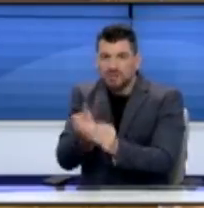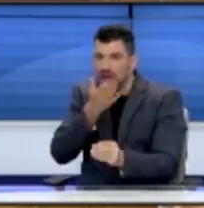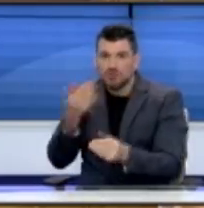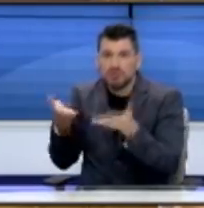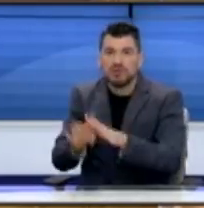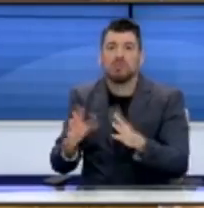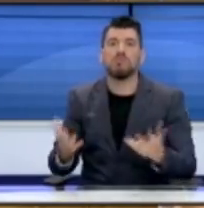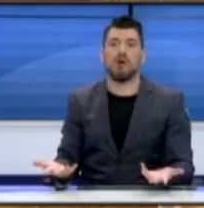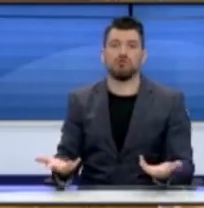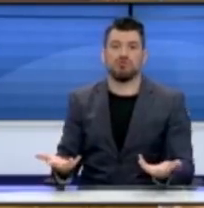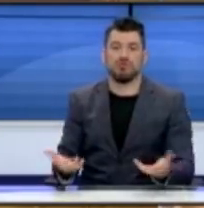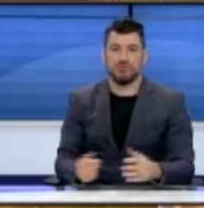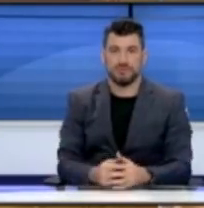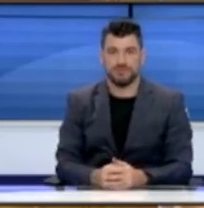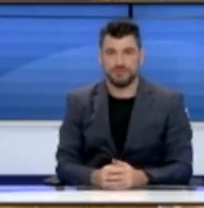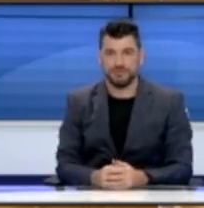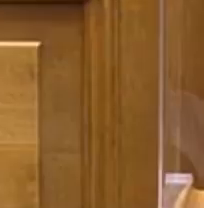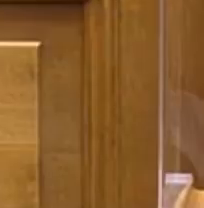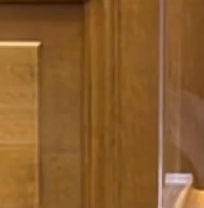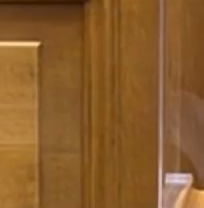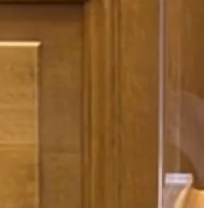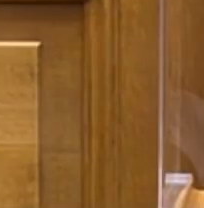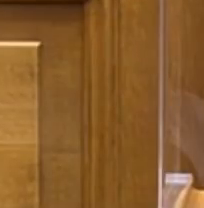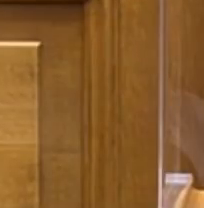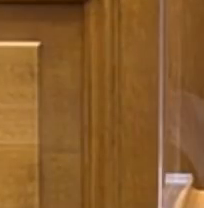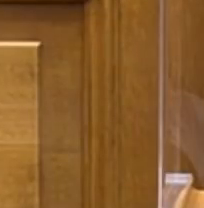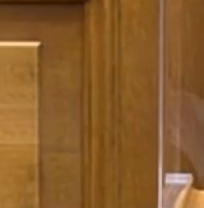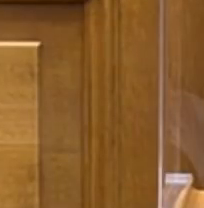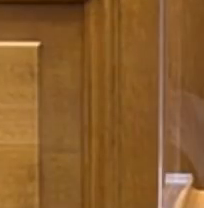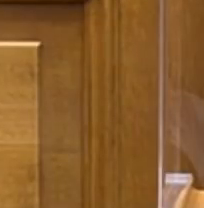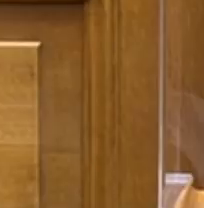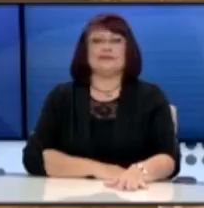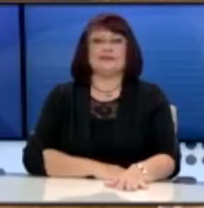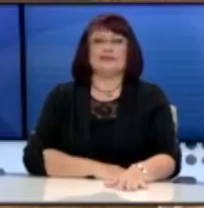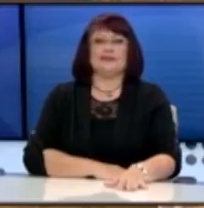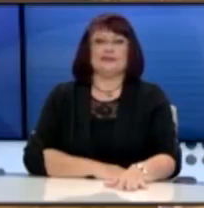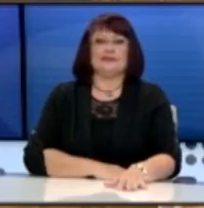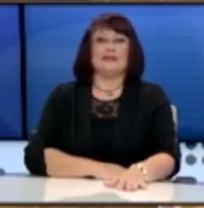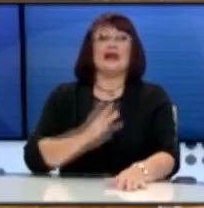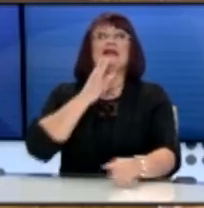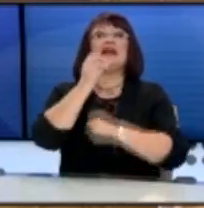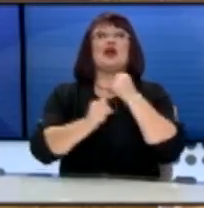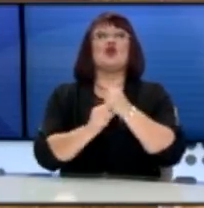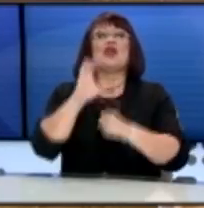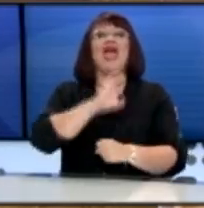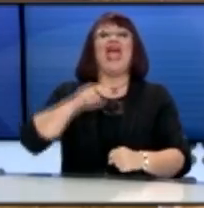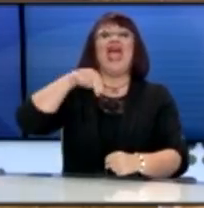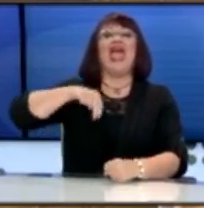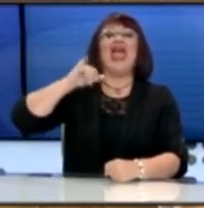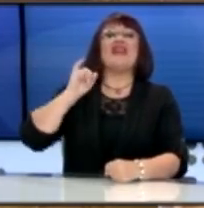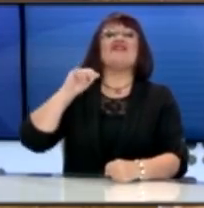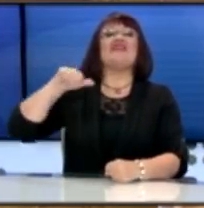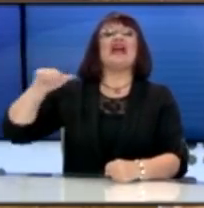άλλα? Από πού θα καλυφθούν αυτά? Η παύση πληρωμών του ένφια για 3 χρόνια είναι σταγόνα